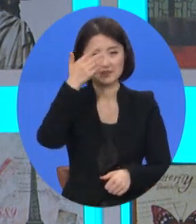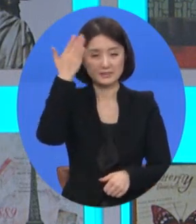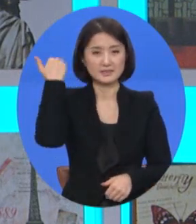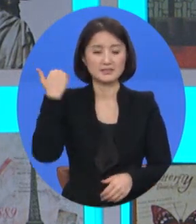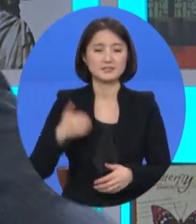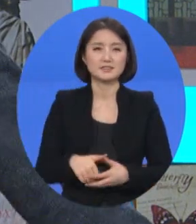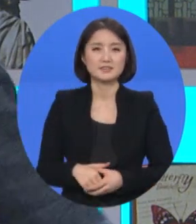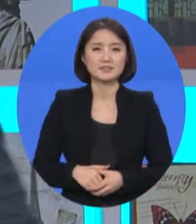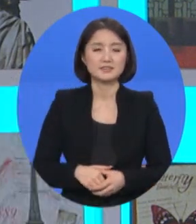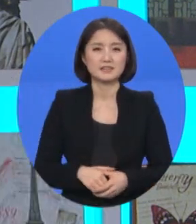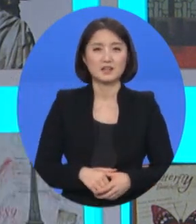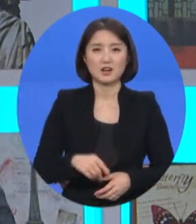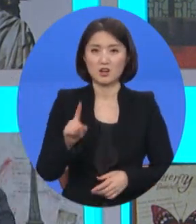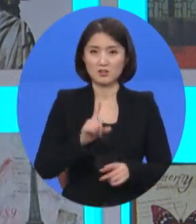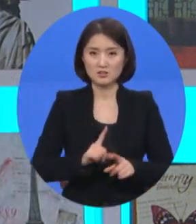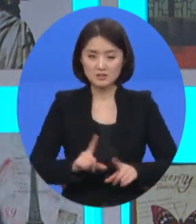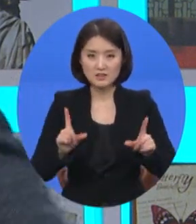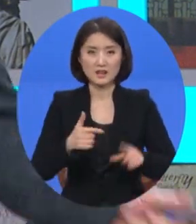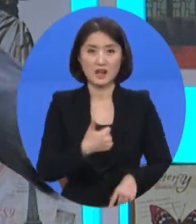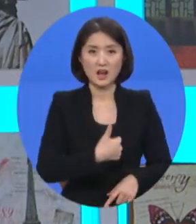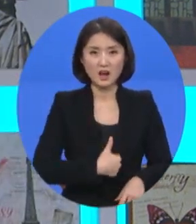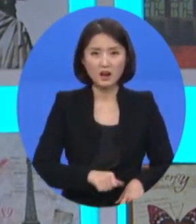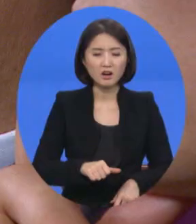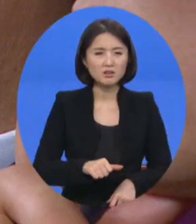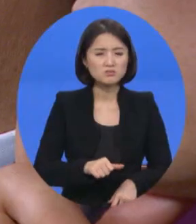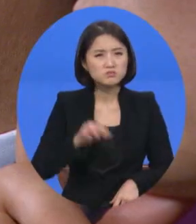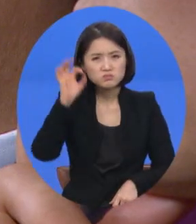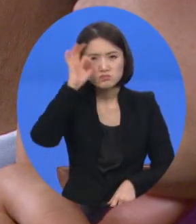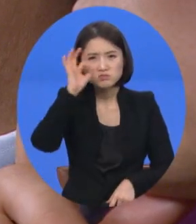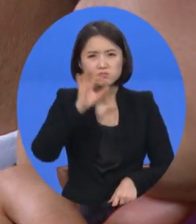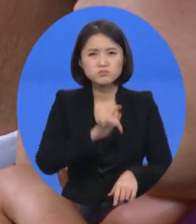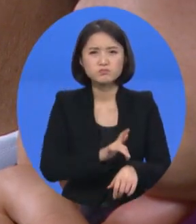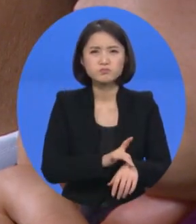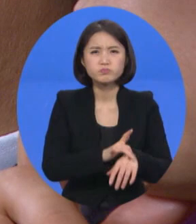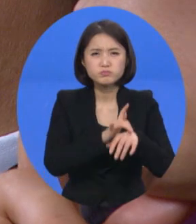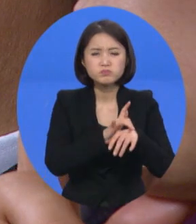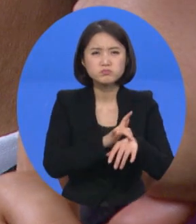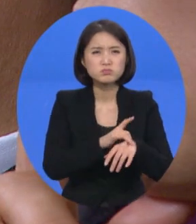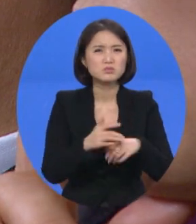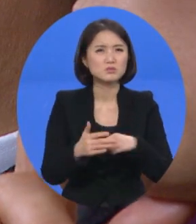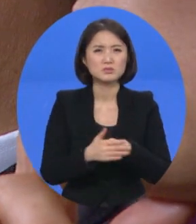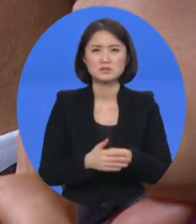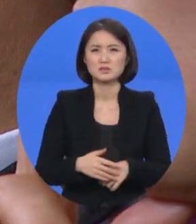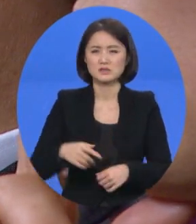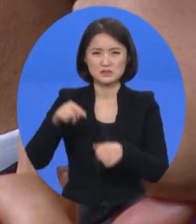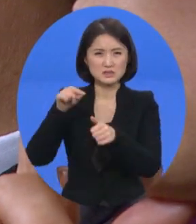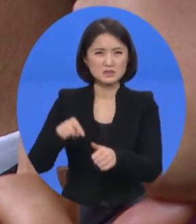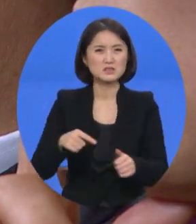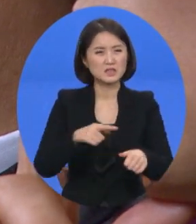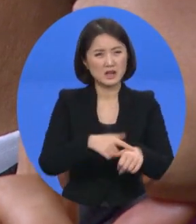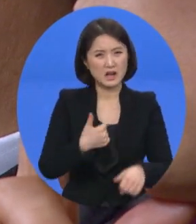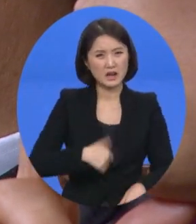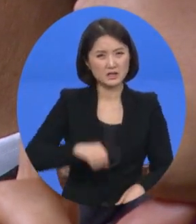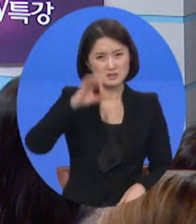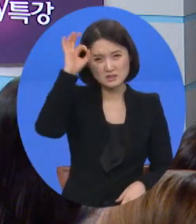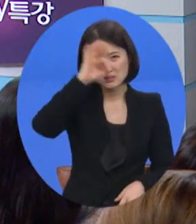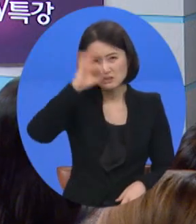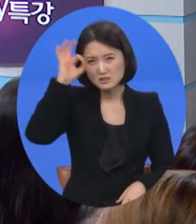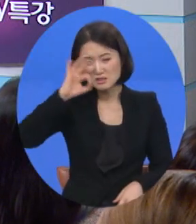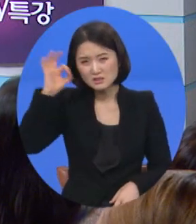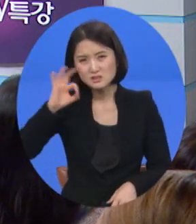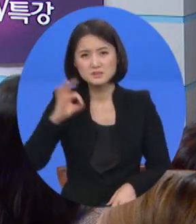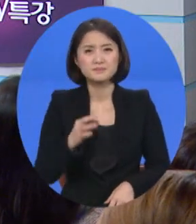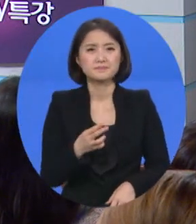황 박물 명의 되버렸습니다 집안에 무슨 풀어서 이중 어디 가는지 찾으라 했는데도 보조에 찾아내지